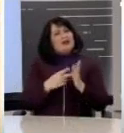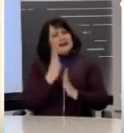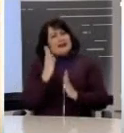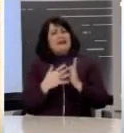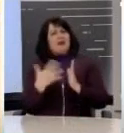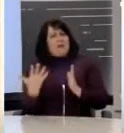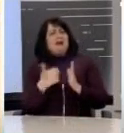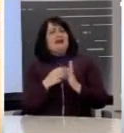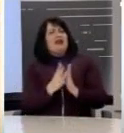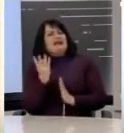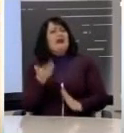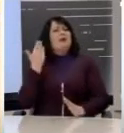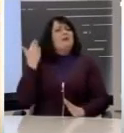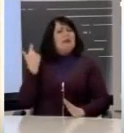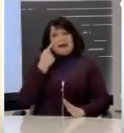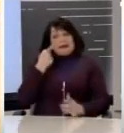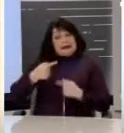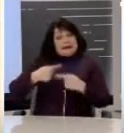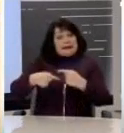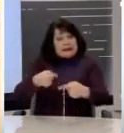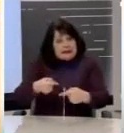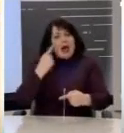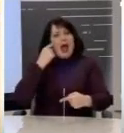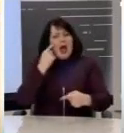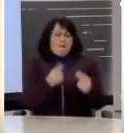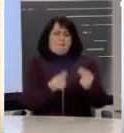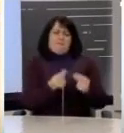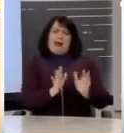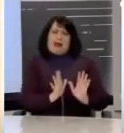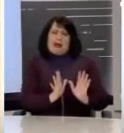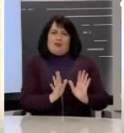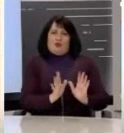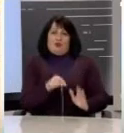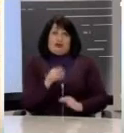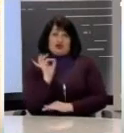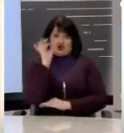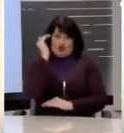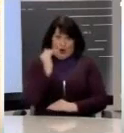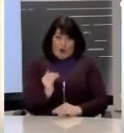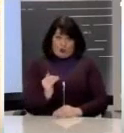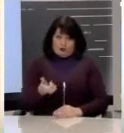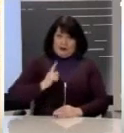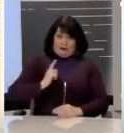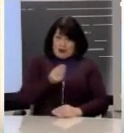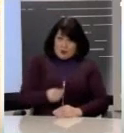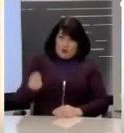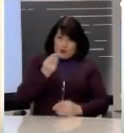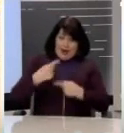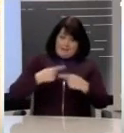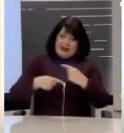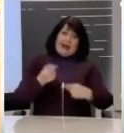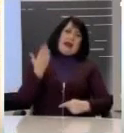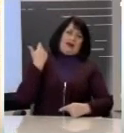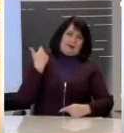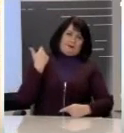2014, 2013 και πάει λέγοντας. Το γεγονός ότι έχουμε υπέρβαση των στόχων που στηρίζονται στην εμπειρία των προηγούμενων